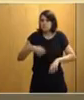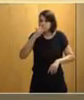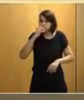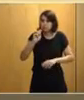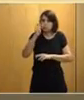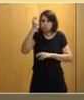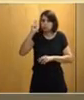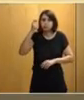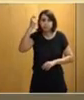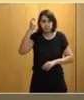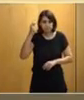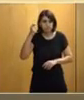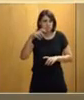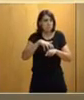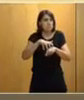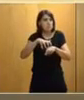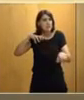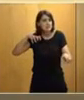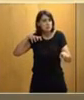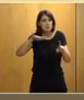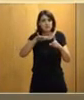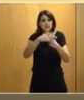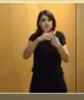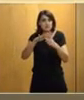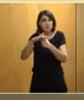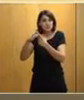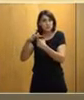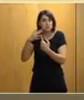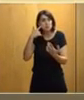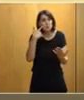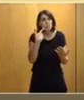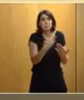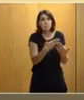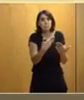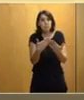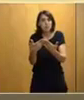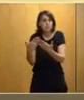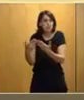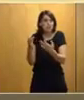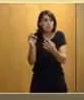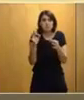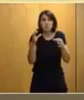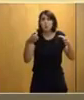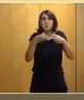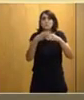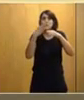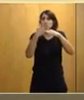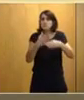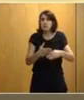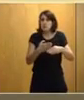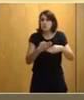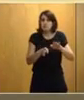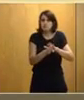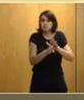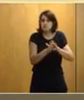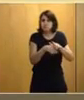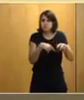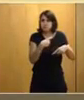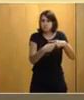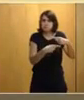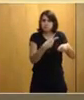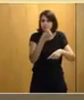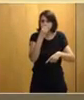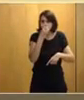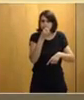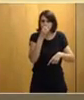En la major part dels casos, els cribatges en els grups de convivència estables s'han pogut fer a les escoles, amb